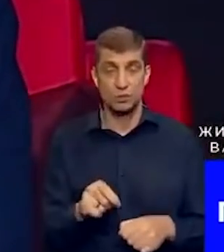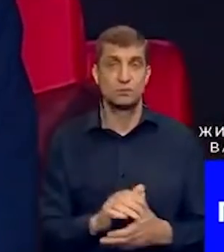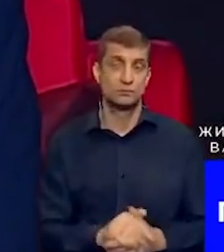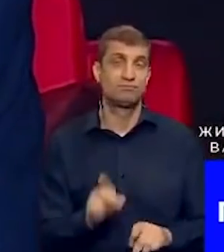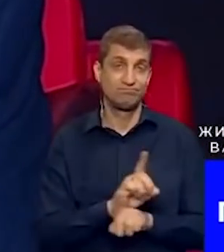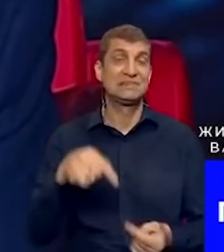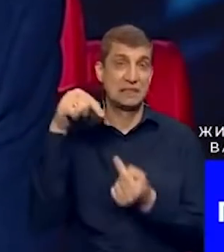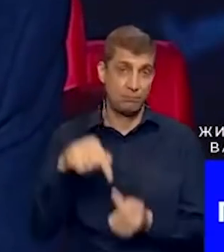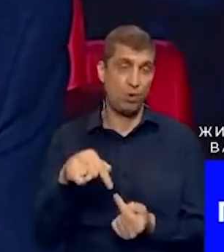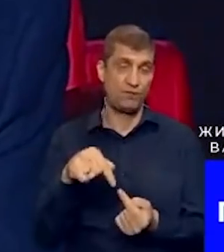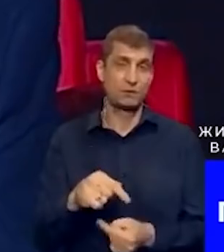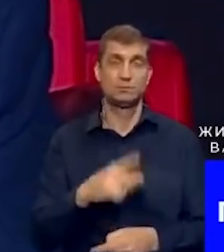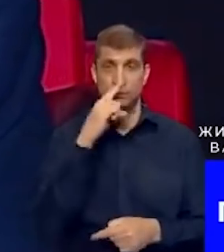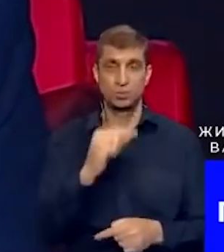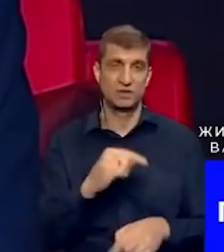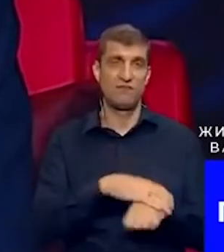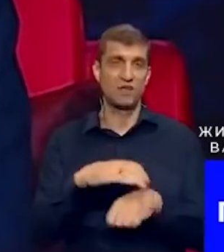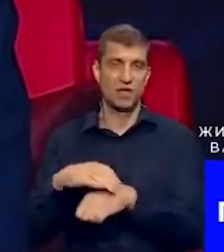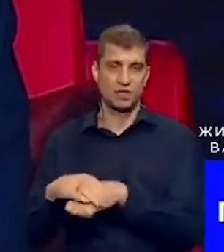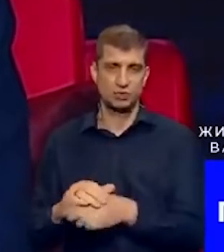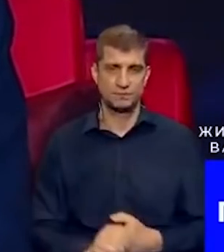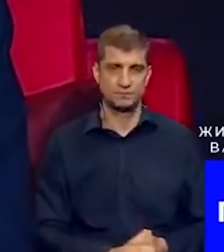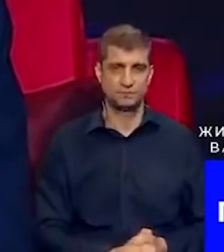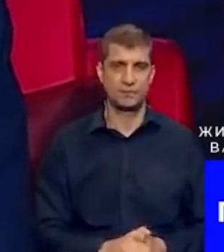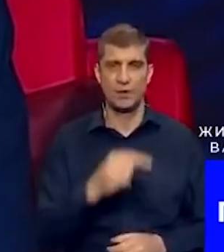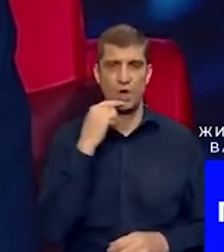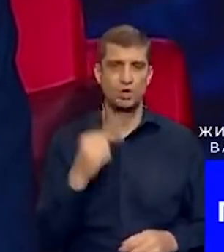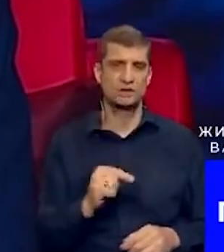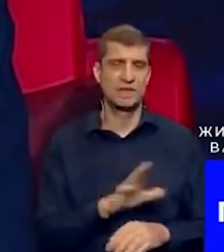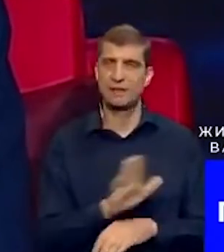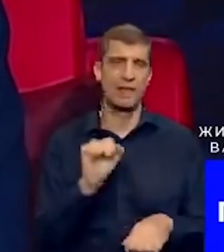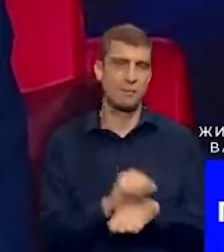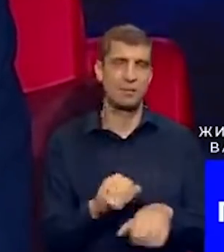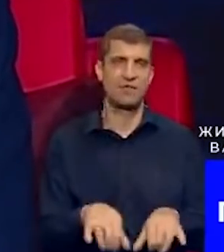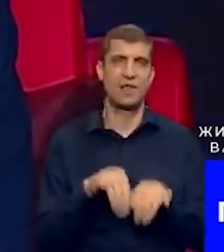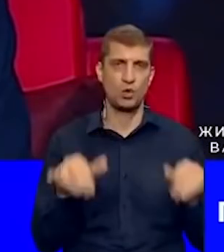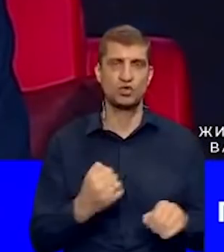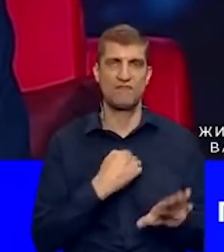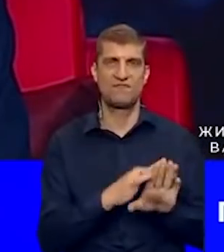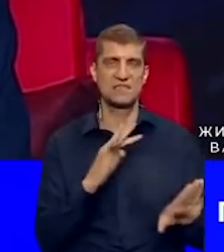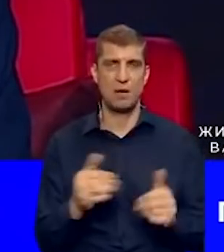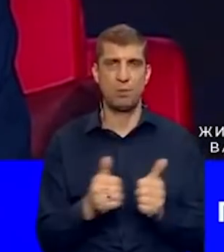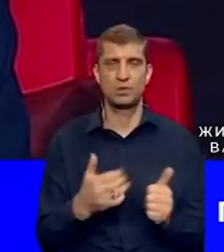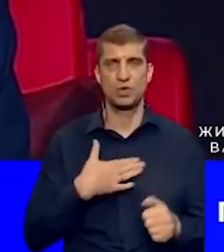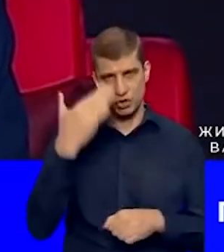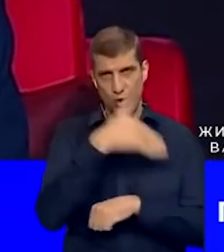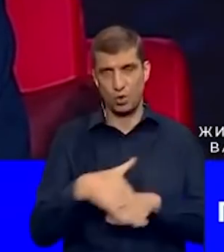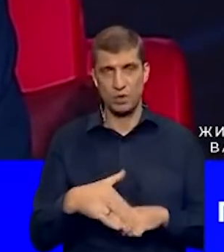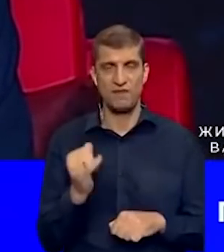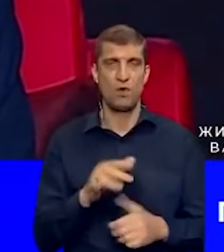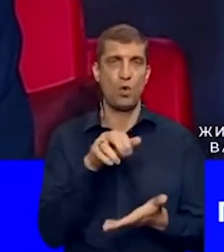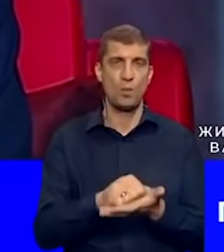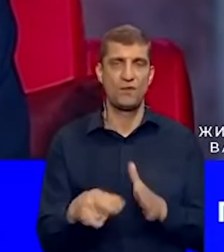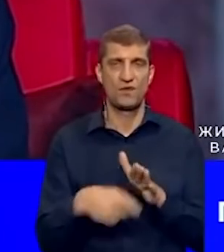Путін. Ну, фактаж. Росія не припиняє нарощувати війська поблизу наших кордонів і в